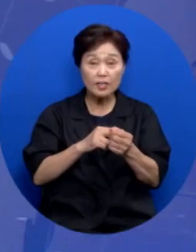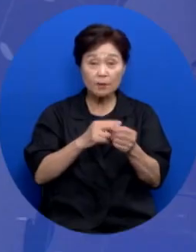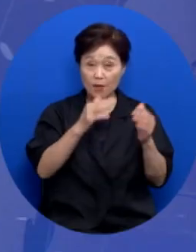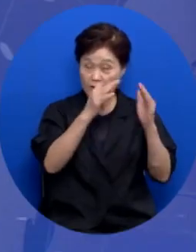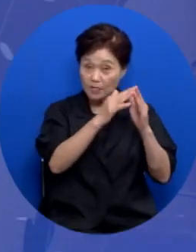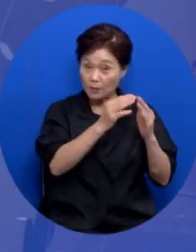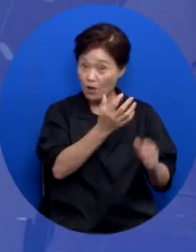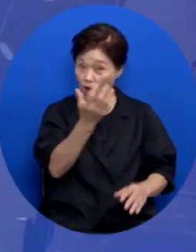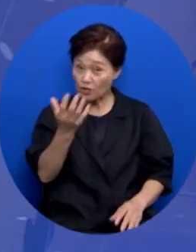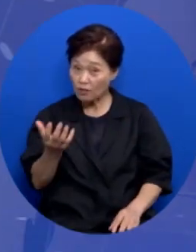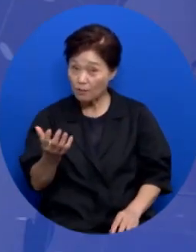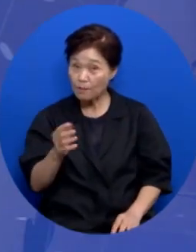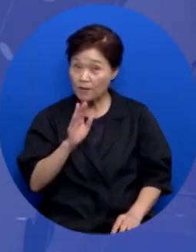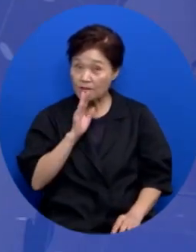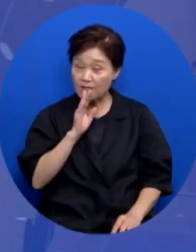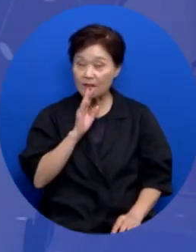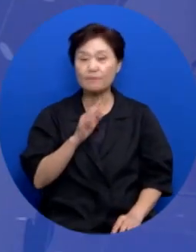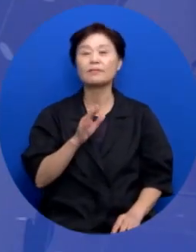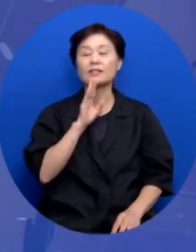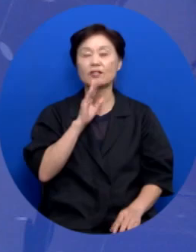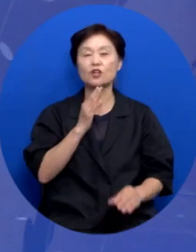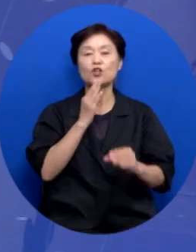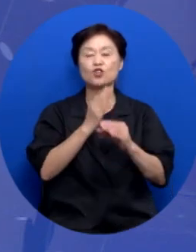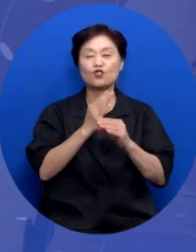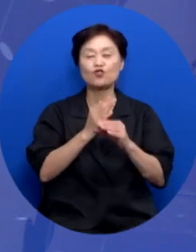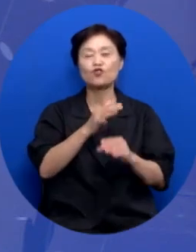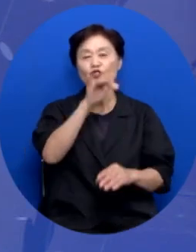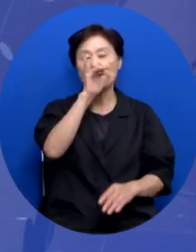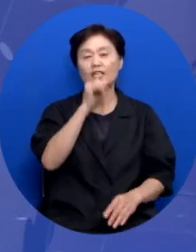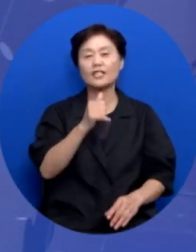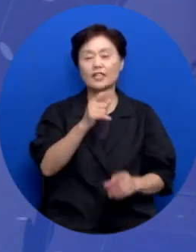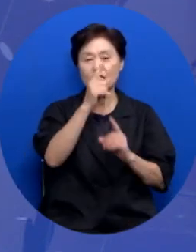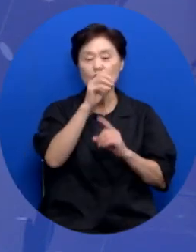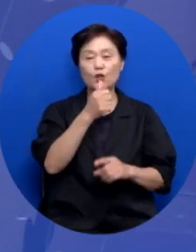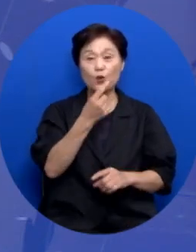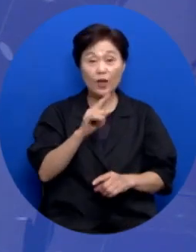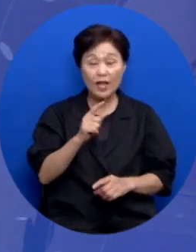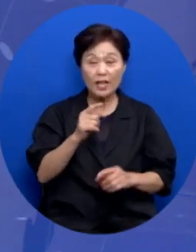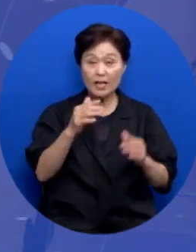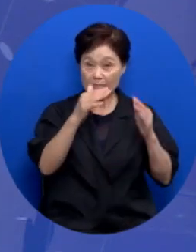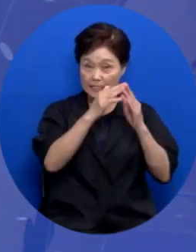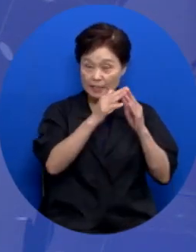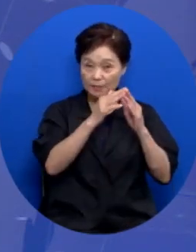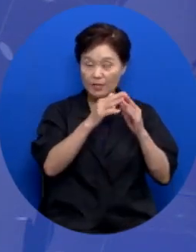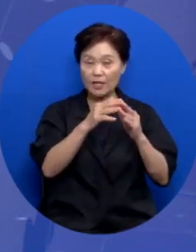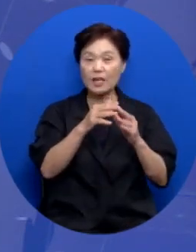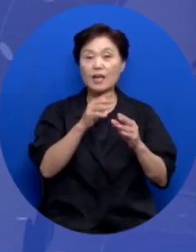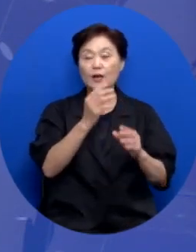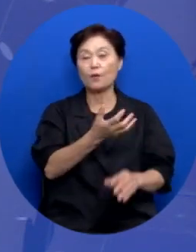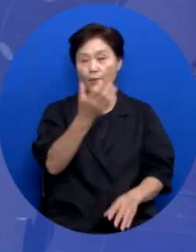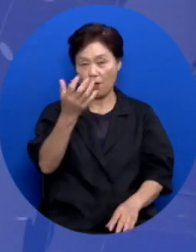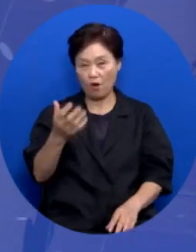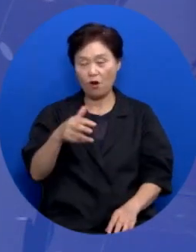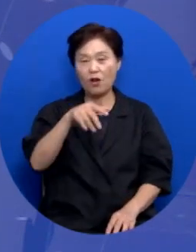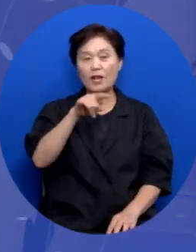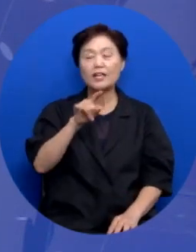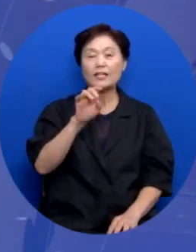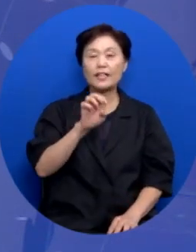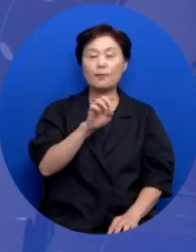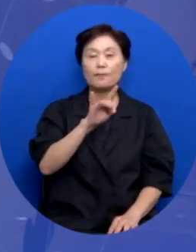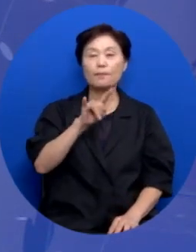들었습니다네 어 중구 예장에 있던 회형 기념관이 최근 종로구 사직동의 캠벨 하우스로